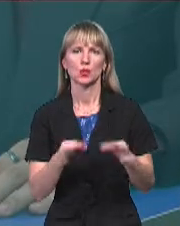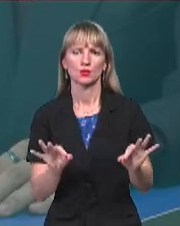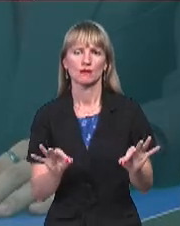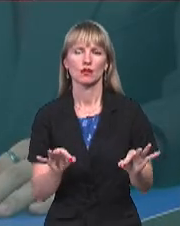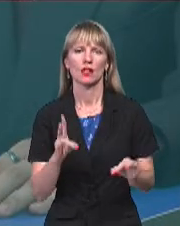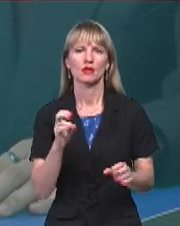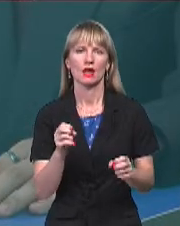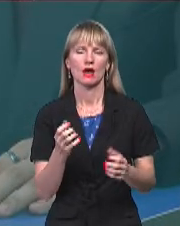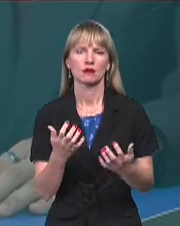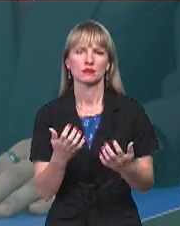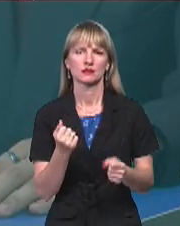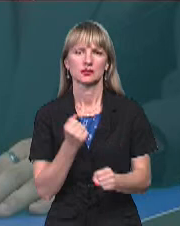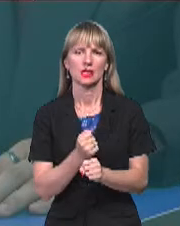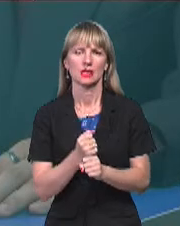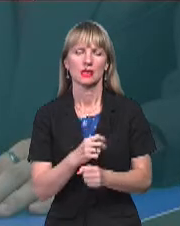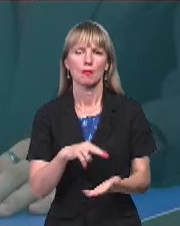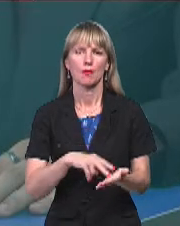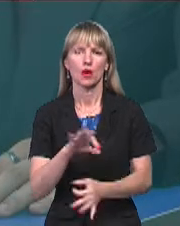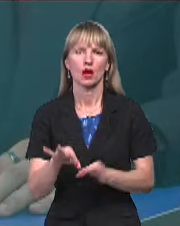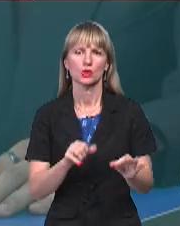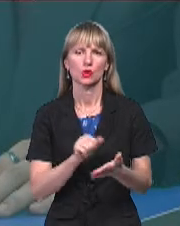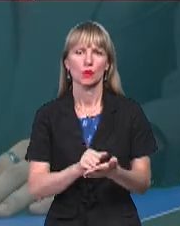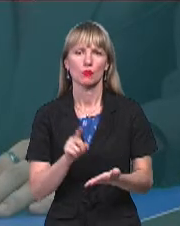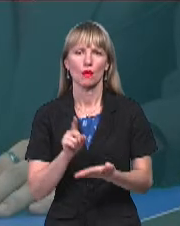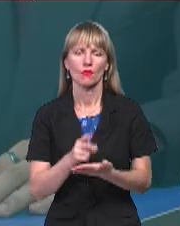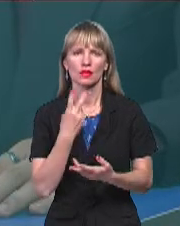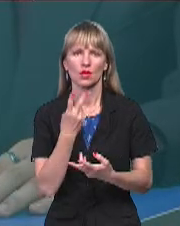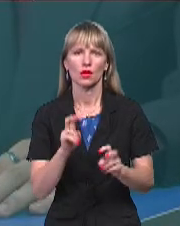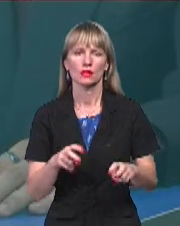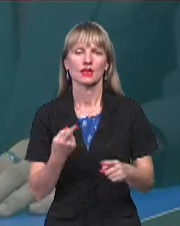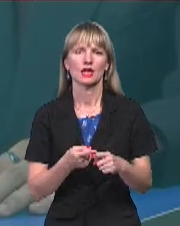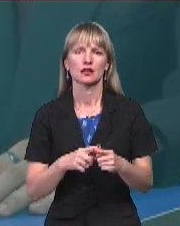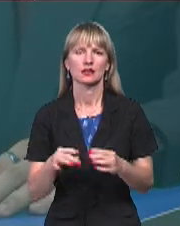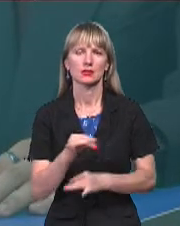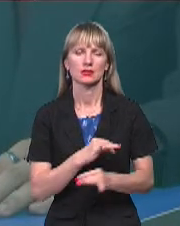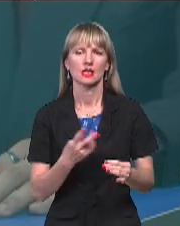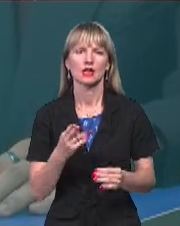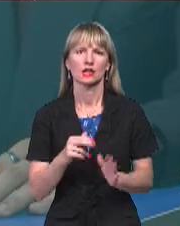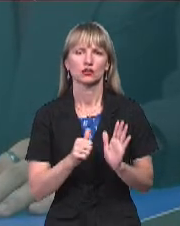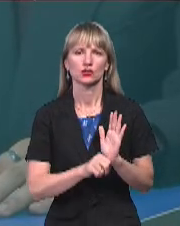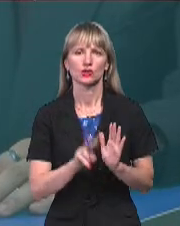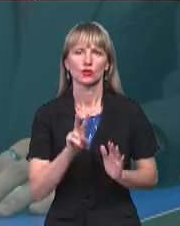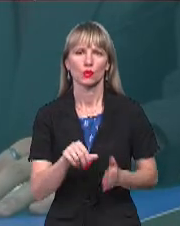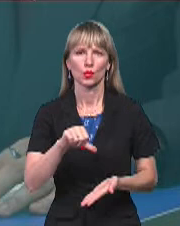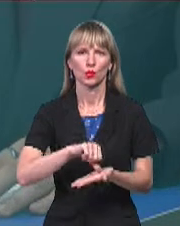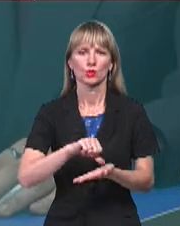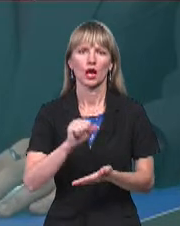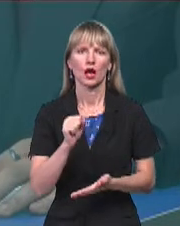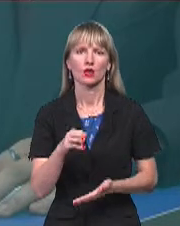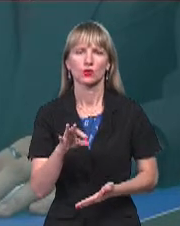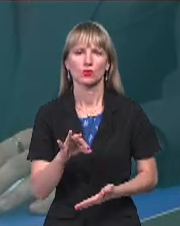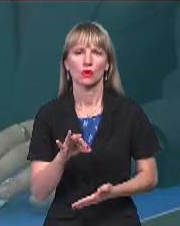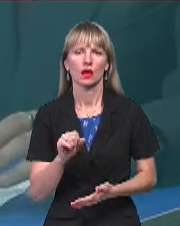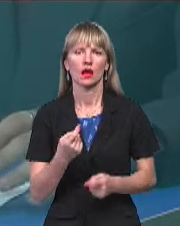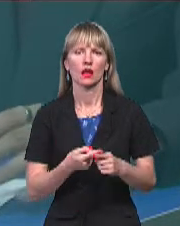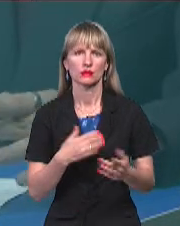Надання дозволу на розробку проєктної документації повинні розглядатися на цій сесії для 62 учасників АТО.